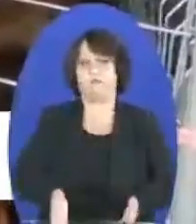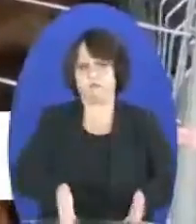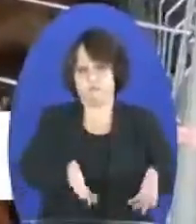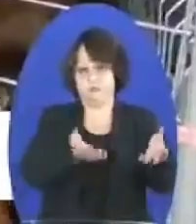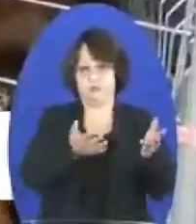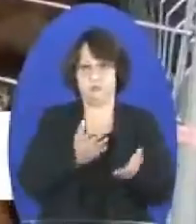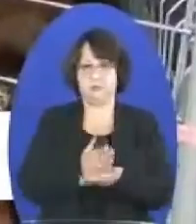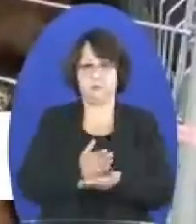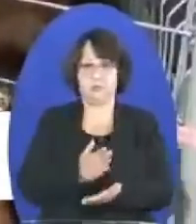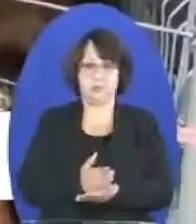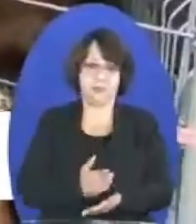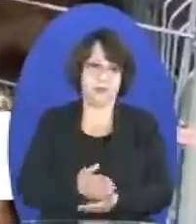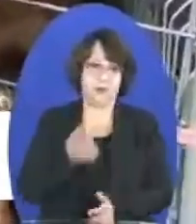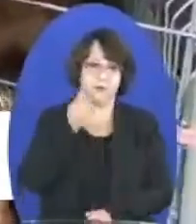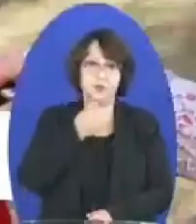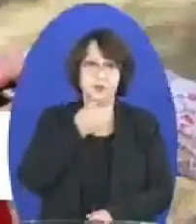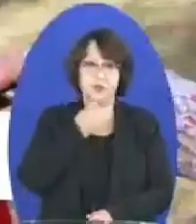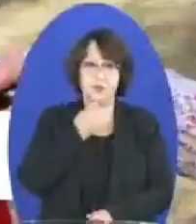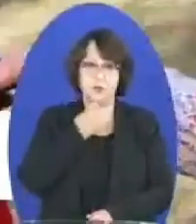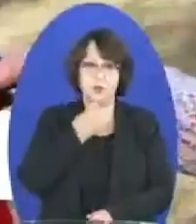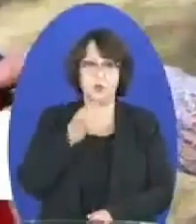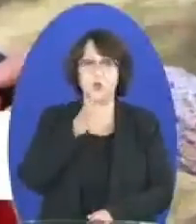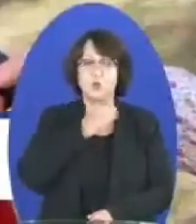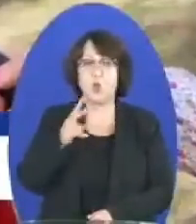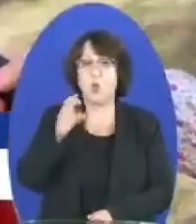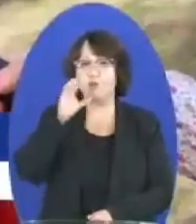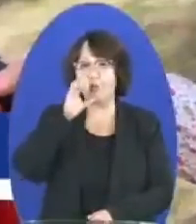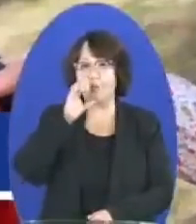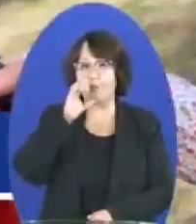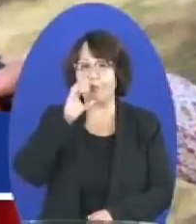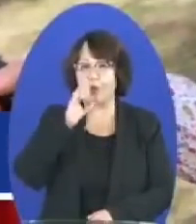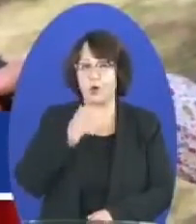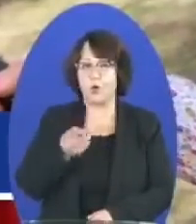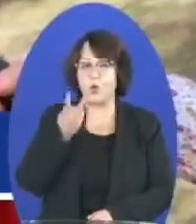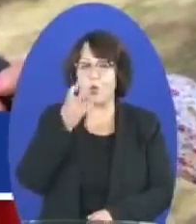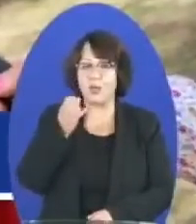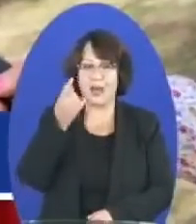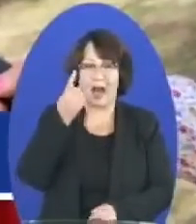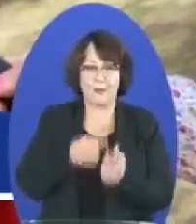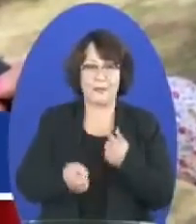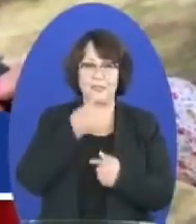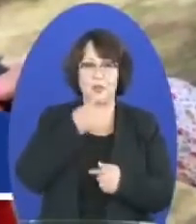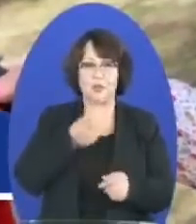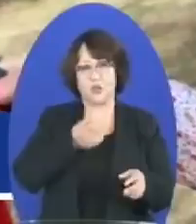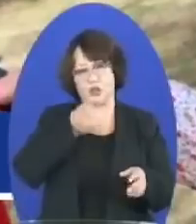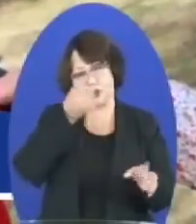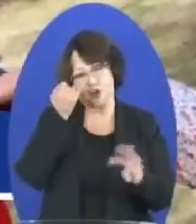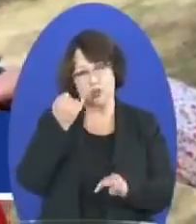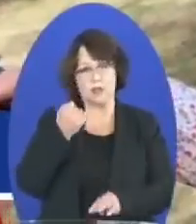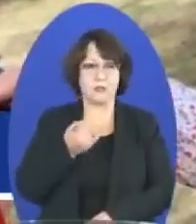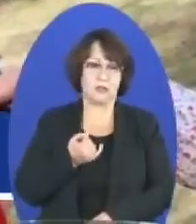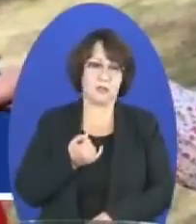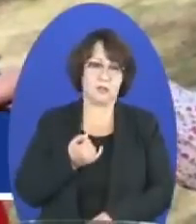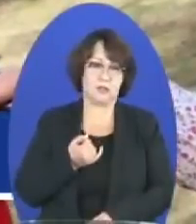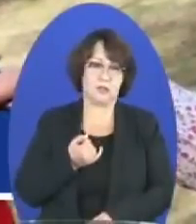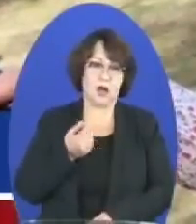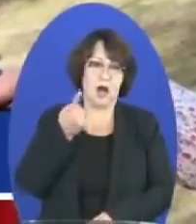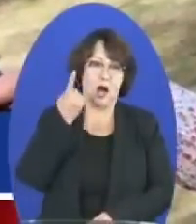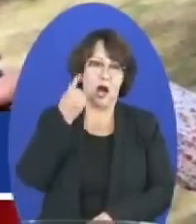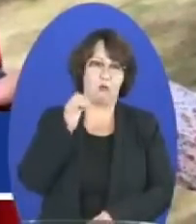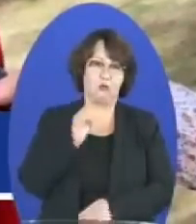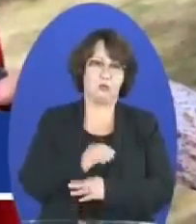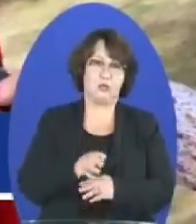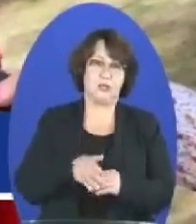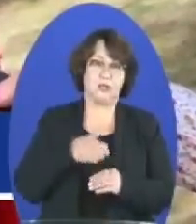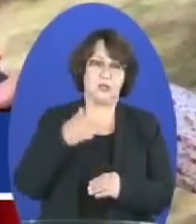үе нь одоо нээлх багад нь яг бариад сүүн дасгаж эхлэх тэр үе байдаг. Энд 7-10 хоног засуулагдана. 7-10 хоногийн дараа бол